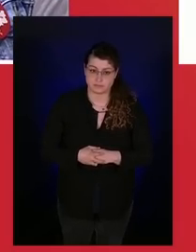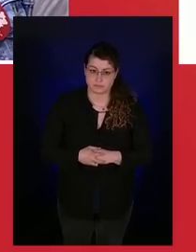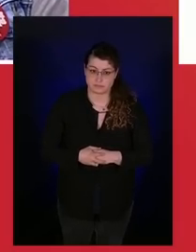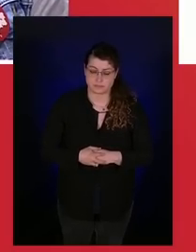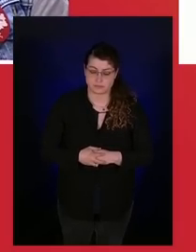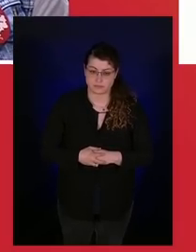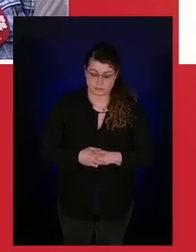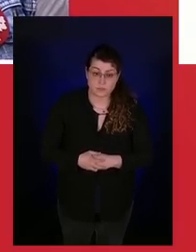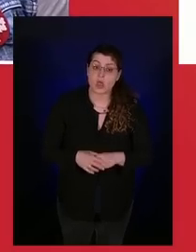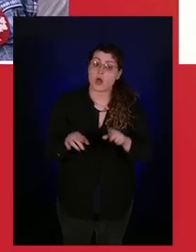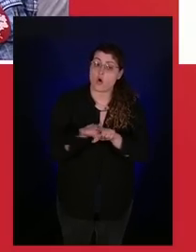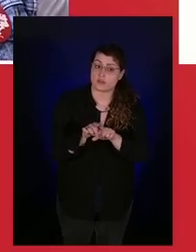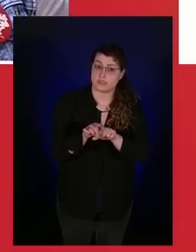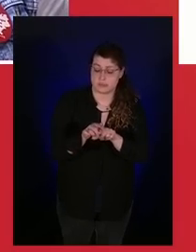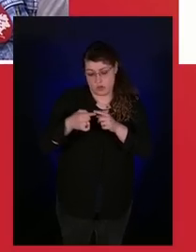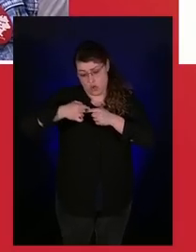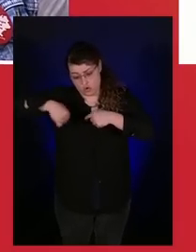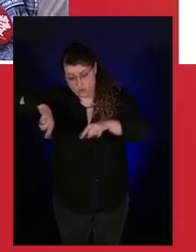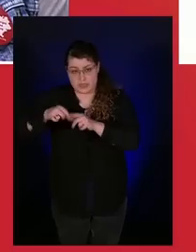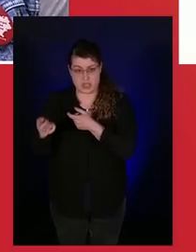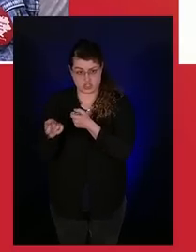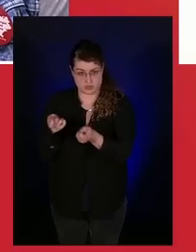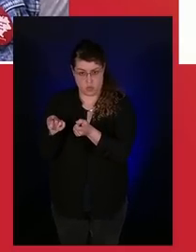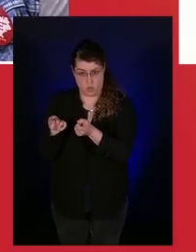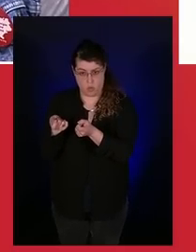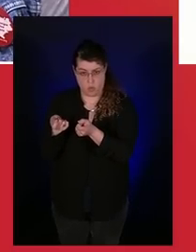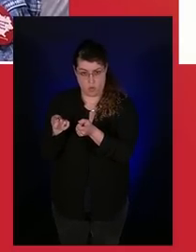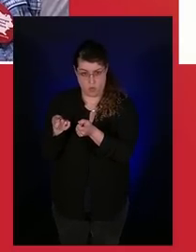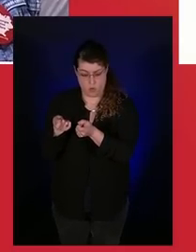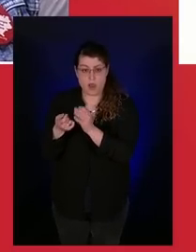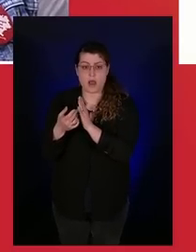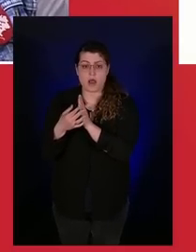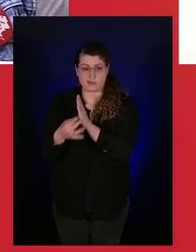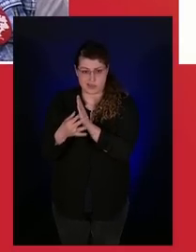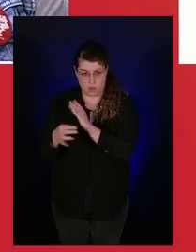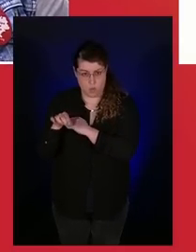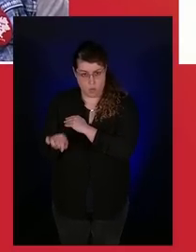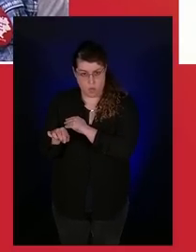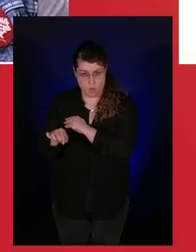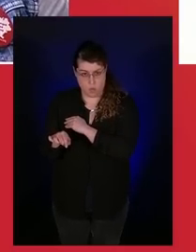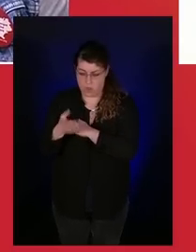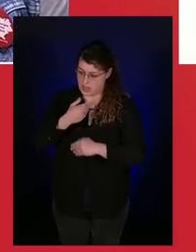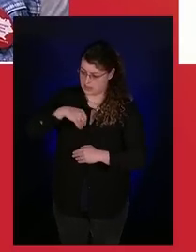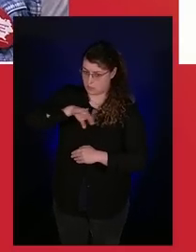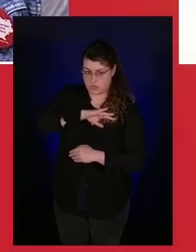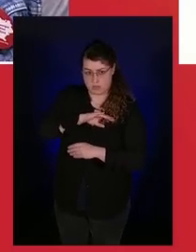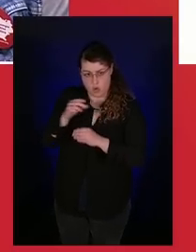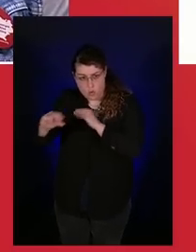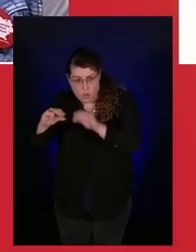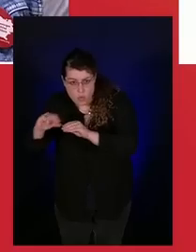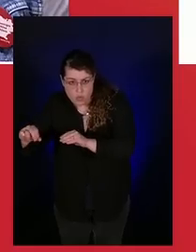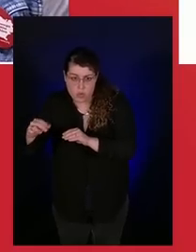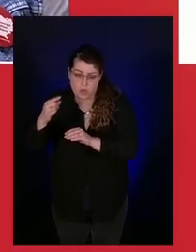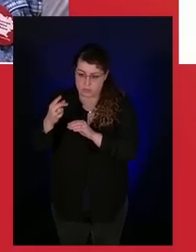Ensuite, nous avons le comité de gestion de la cotisation, qui est garant des reversements de cotisations effectués